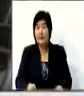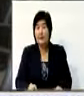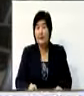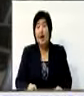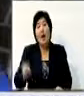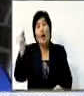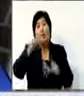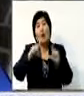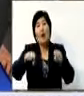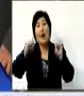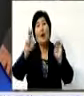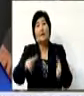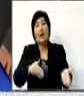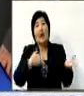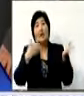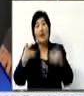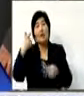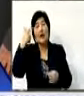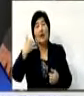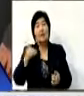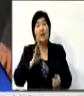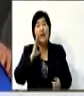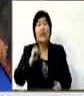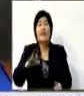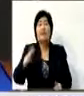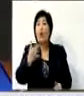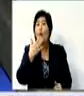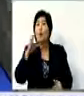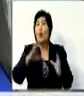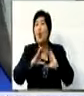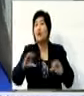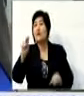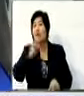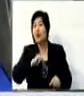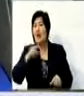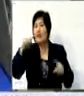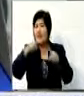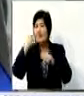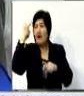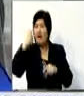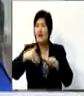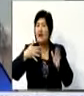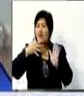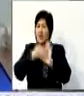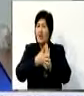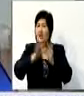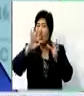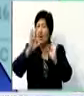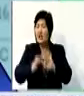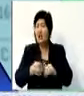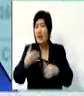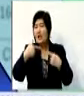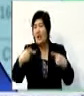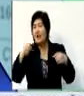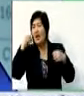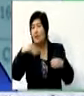Білім ордасының арнайы шақыртуымен келген ғалым бүгінгі таңда Евразия ұлттық университетінде жұмыс істейді. Техника ғылымдарының тереңінен зерделеп, түрлі